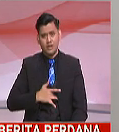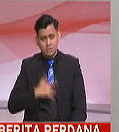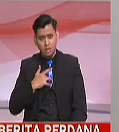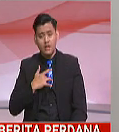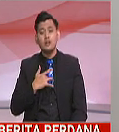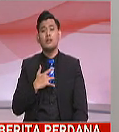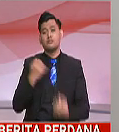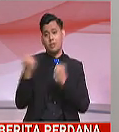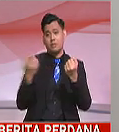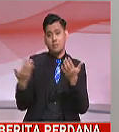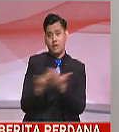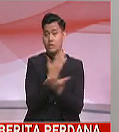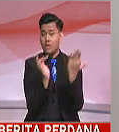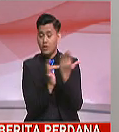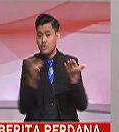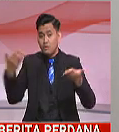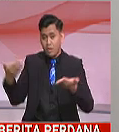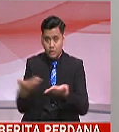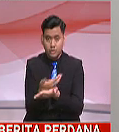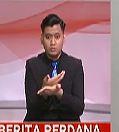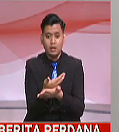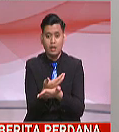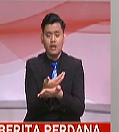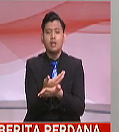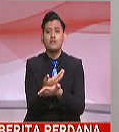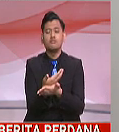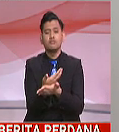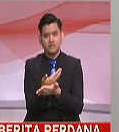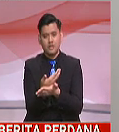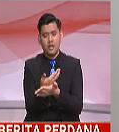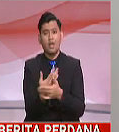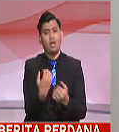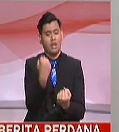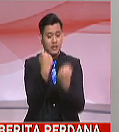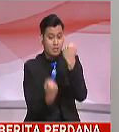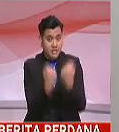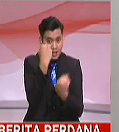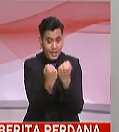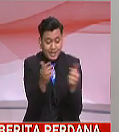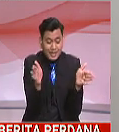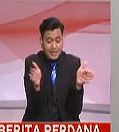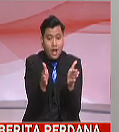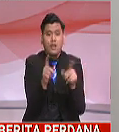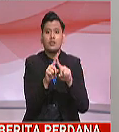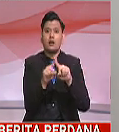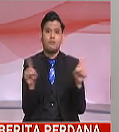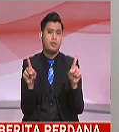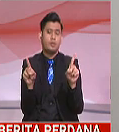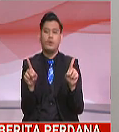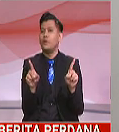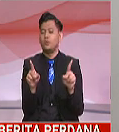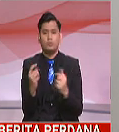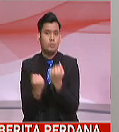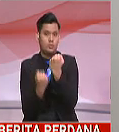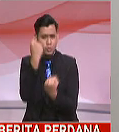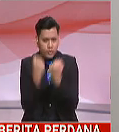dapat merasai satu vehicle kata orang tu, walaupun dia enjin CC dia kecil tapi 1 liter turbo dengan